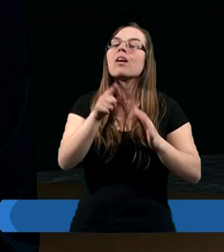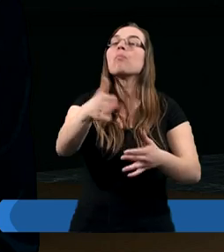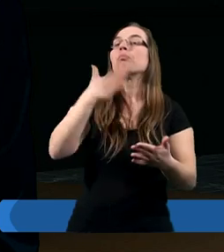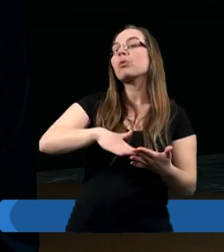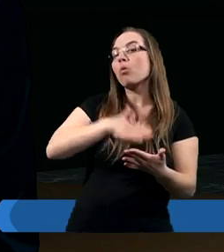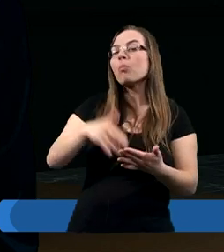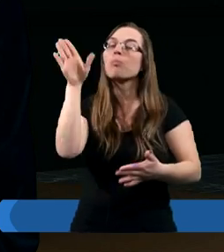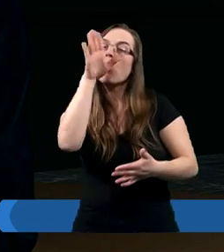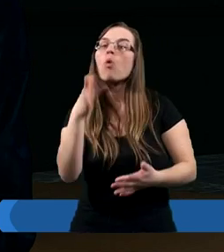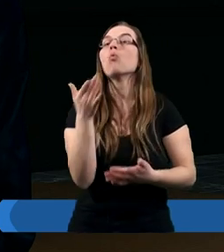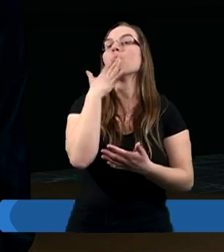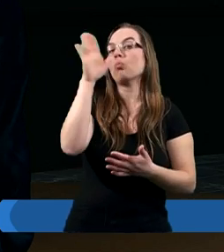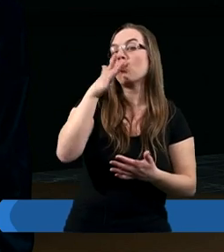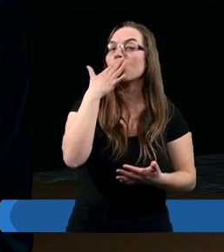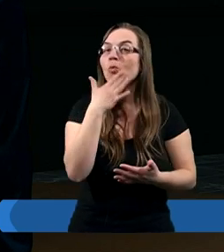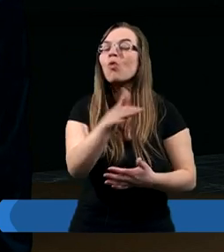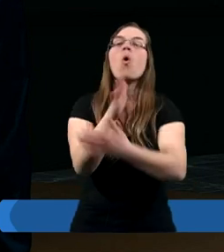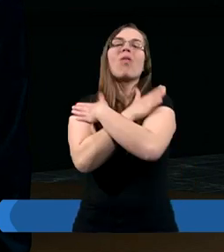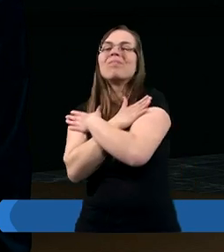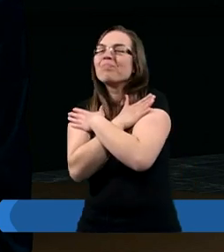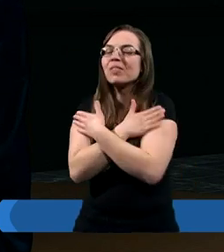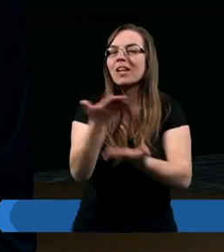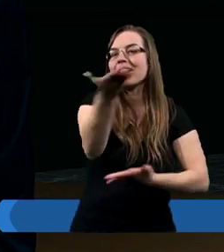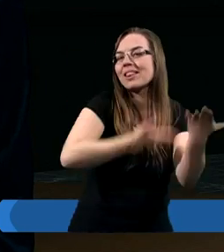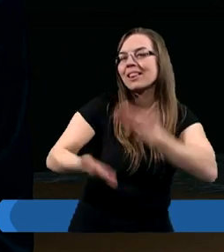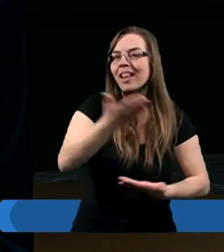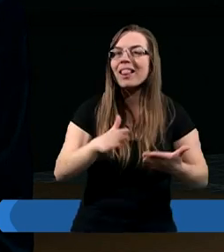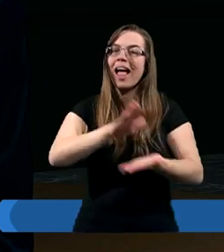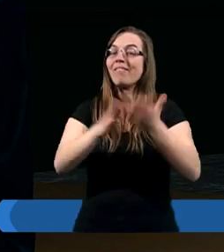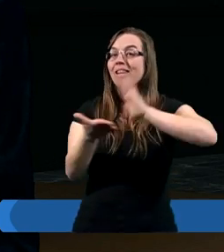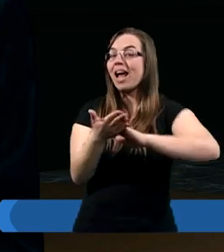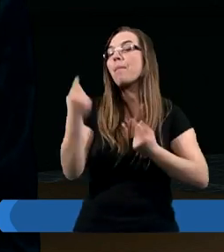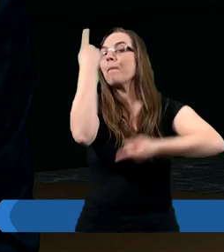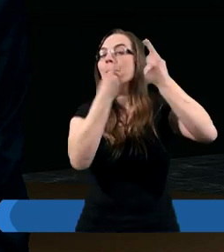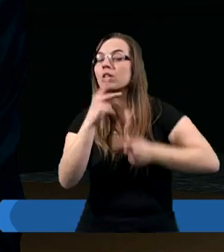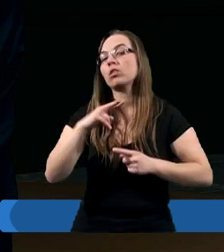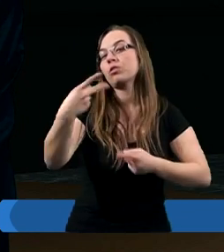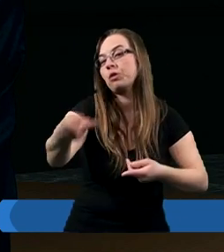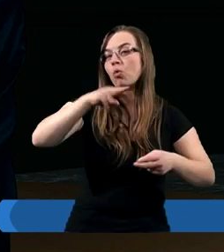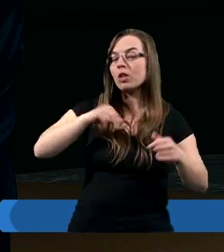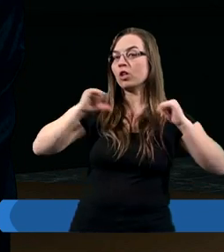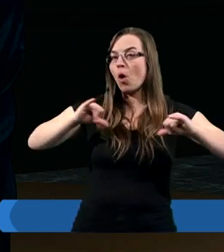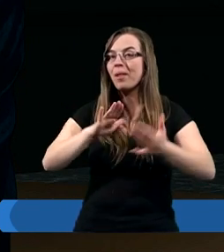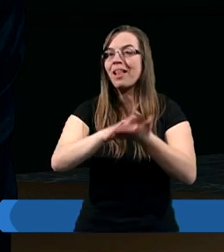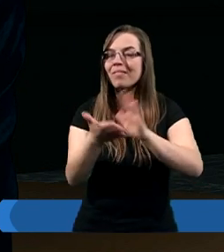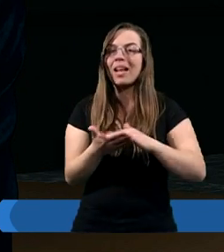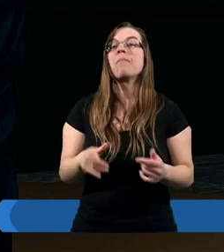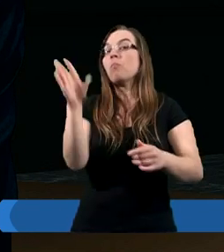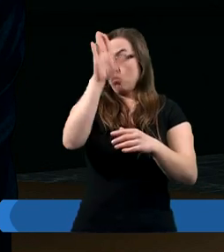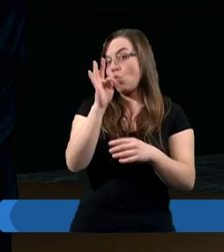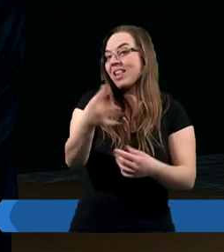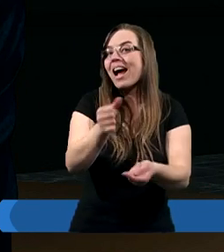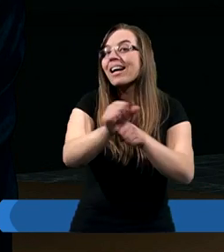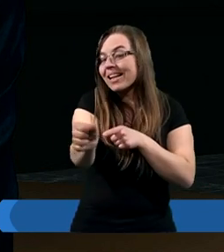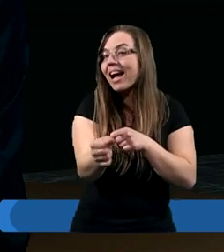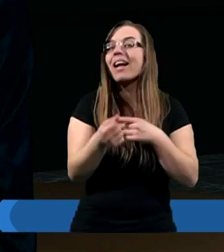Panu Bogu i Pan Bóg mówi, wykochajcie siebie nawzajem, miejcie jedni o drugich staranie, myślcie o drugim człowieku. Bóg taki